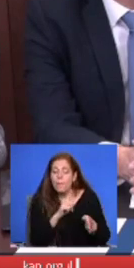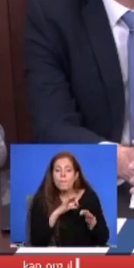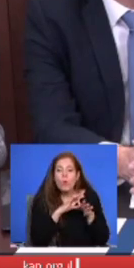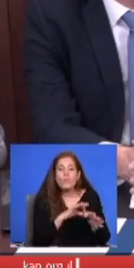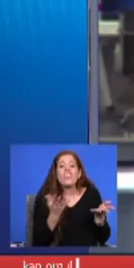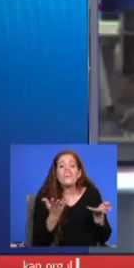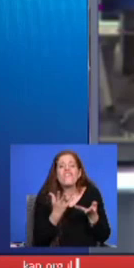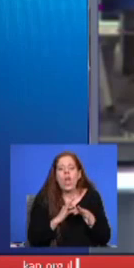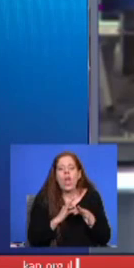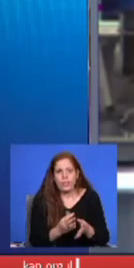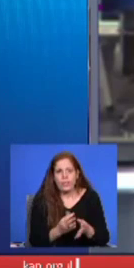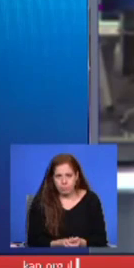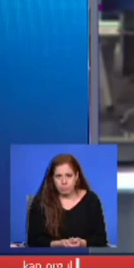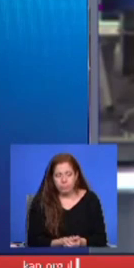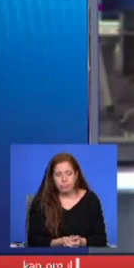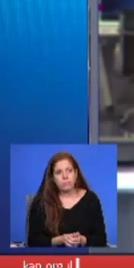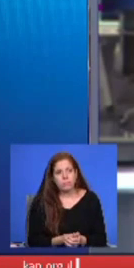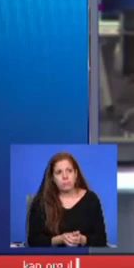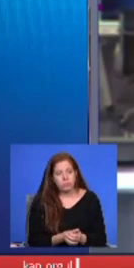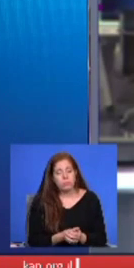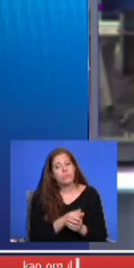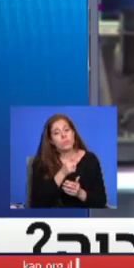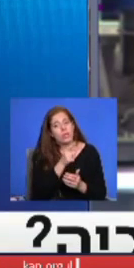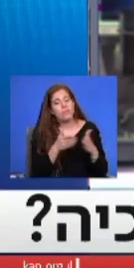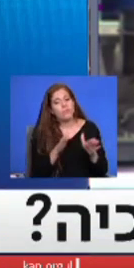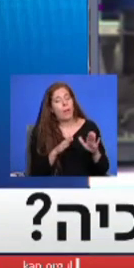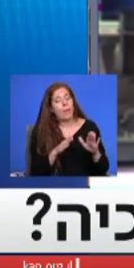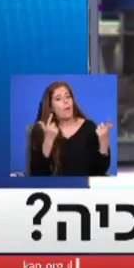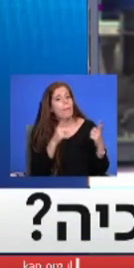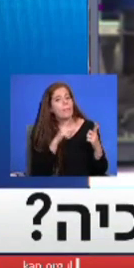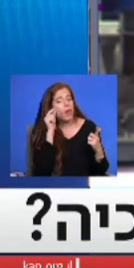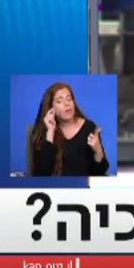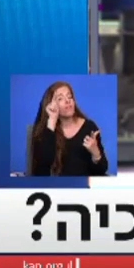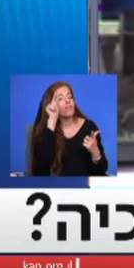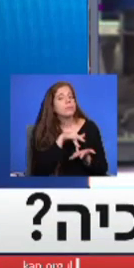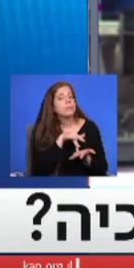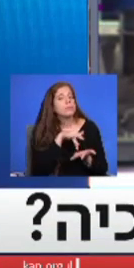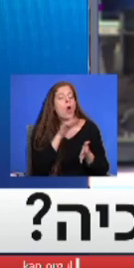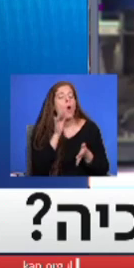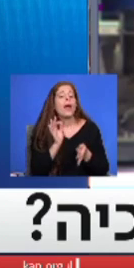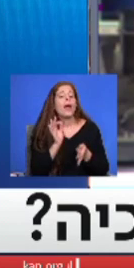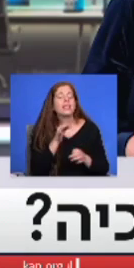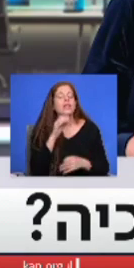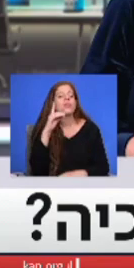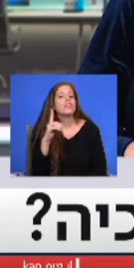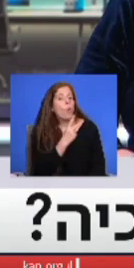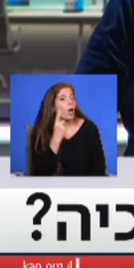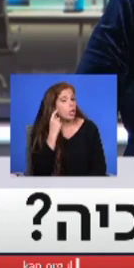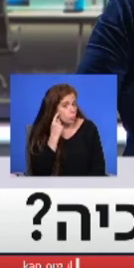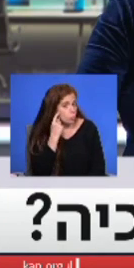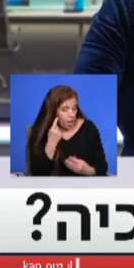אותם. נפתח דווקא באולפן בתל אביב, שם נמצא עורך הדין דוד פורר. אתה שומע את הדברים האלה